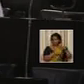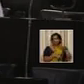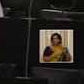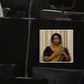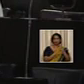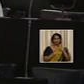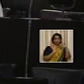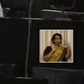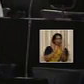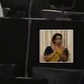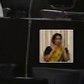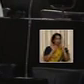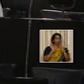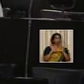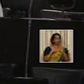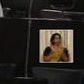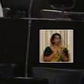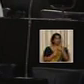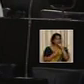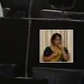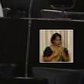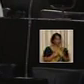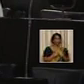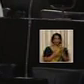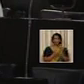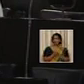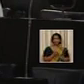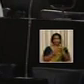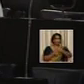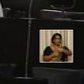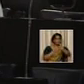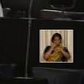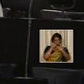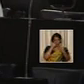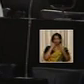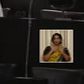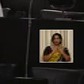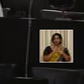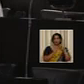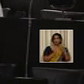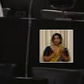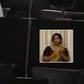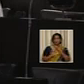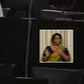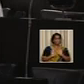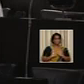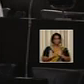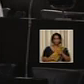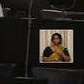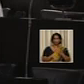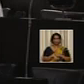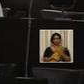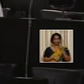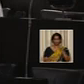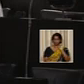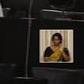අසාධු ලේඛනගත කර සංවිධානයකට කිසිදු කොටසක් මෙලදී ගැනීමට සහ අපගේ ජාතික වත්කම් පාලනය කිරීමට ඉඩ නොදිය